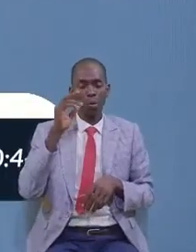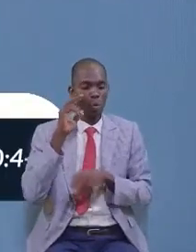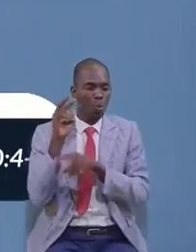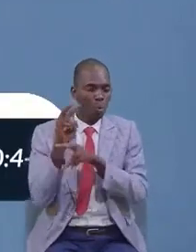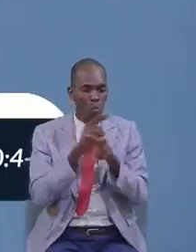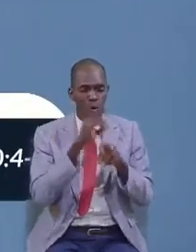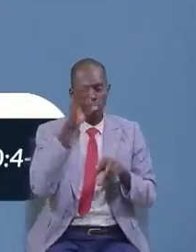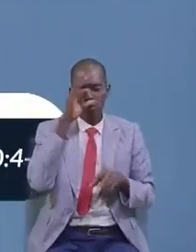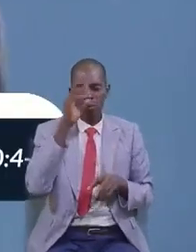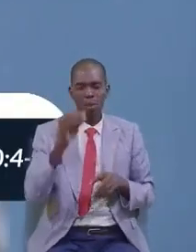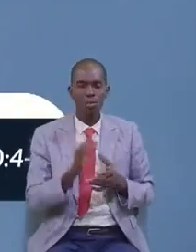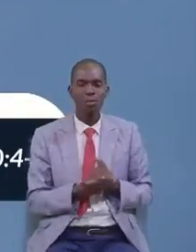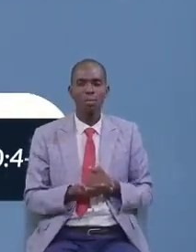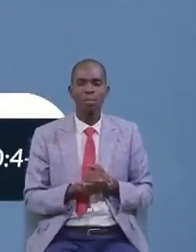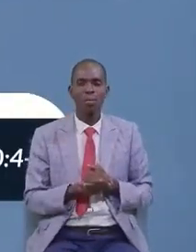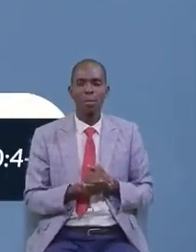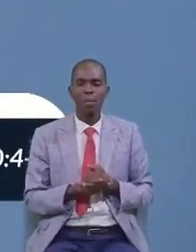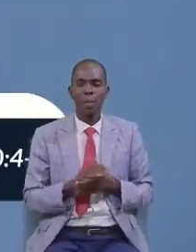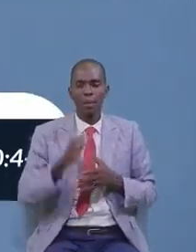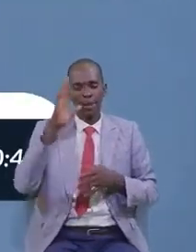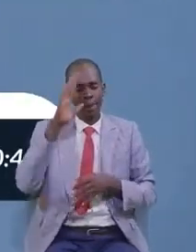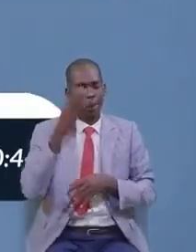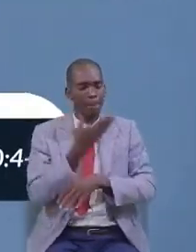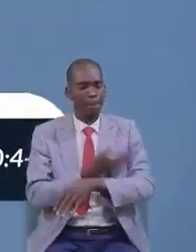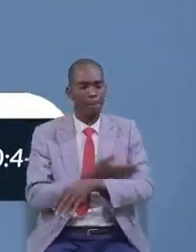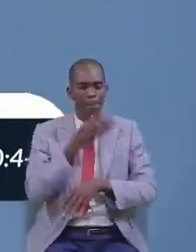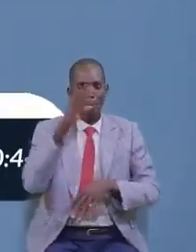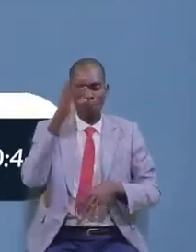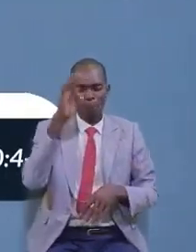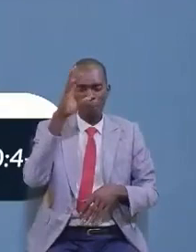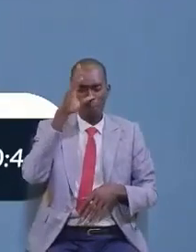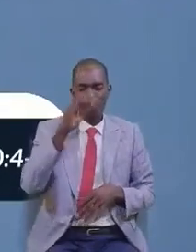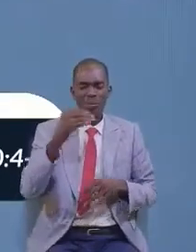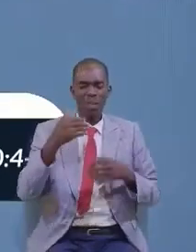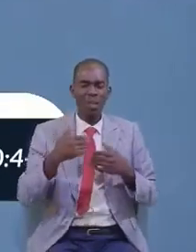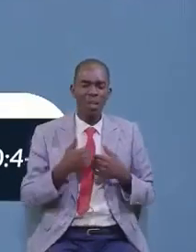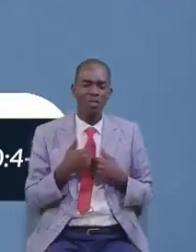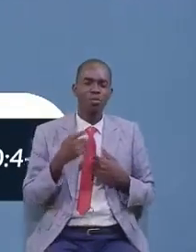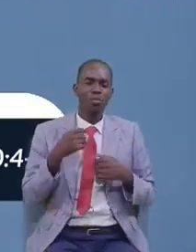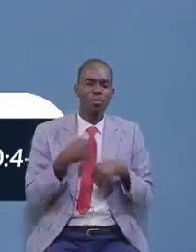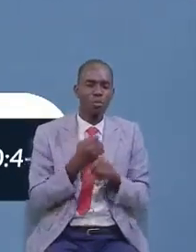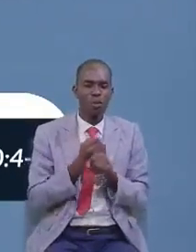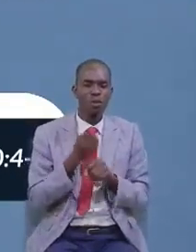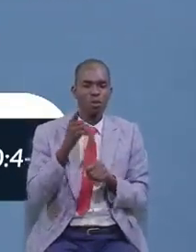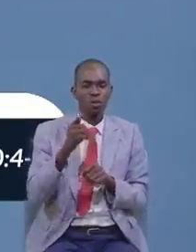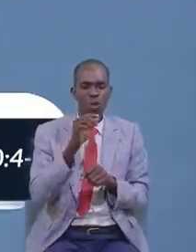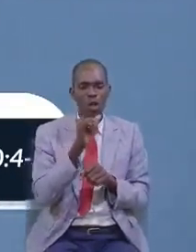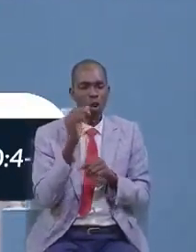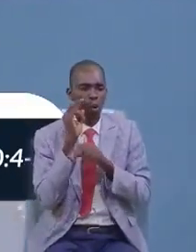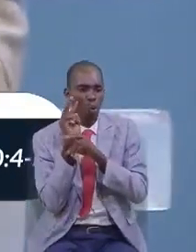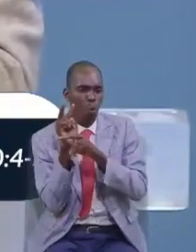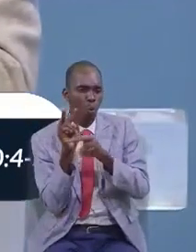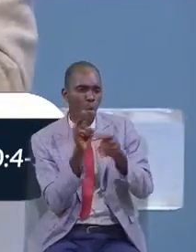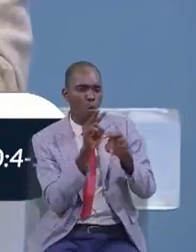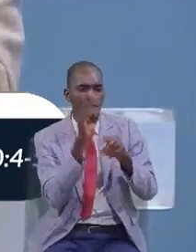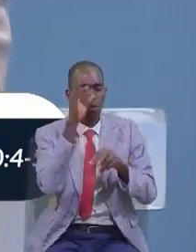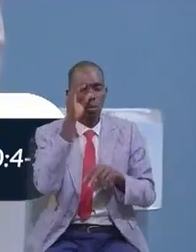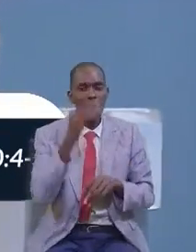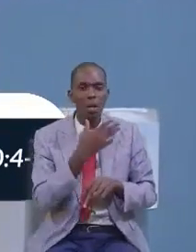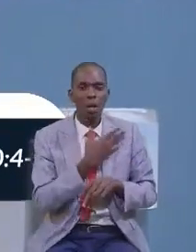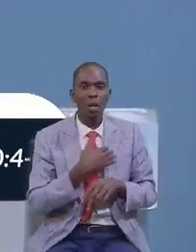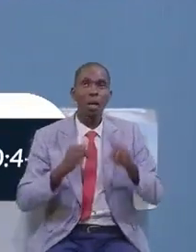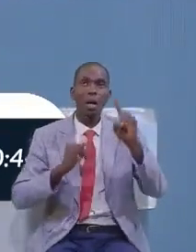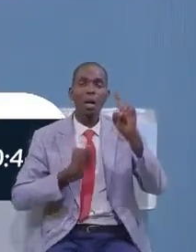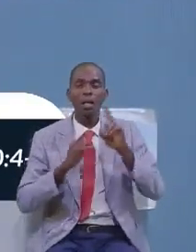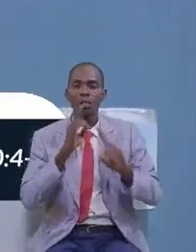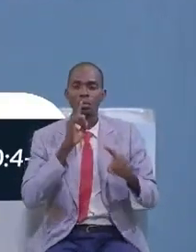లేక ఆయుధంగా ఉంటుంది. Son of man, have you made a watchman? నరపుత్రుడా, నిన్ను కావలివానిగా చేశాను. And I speak my word